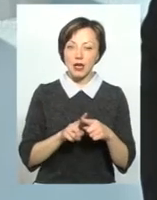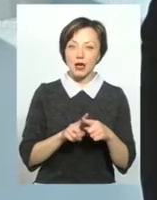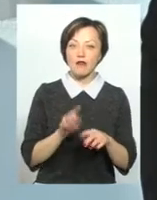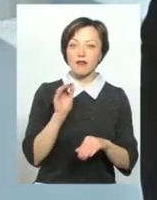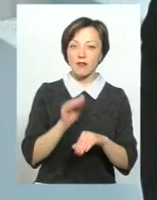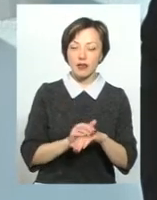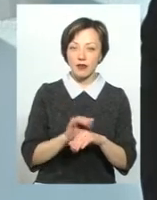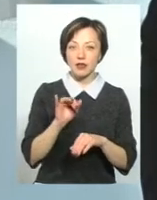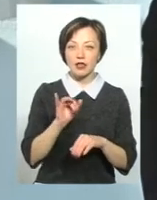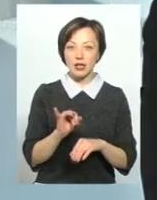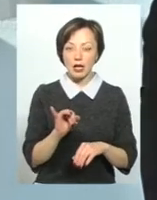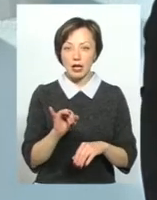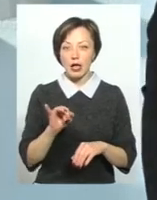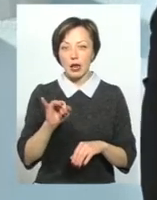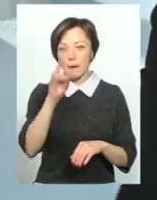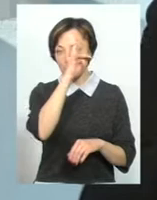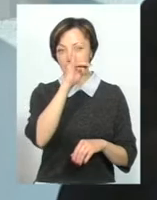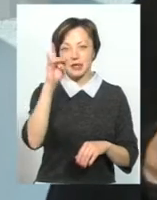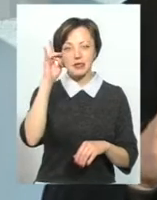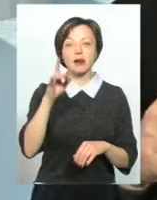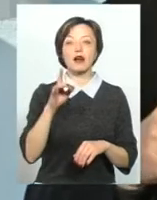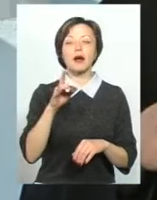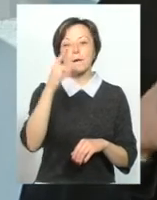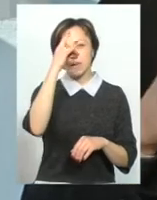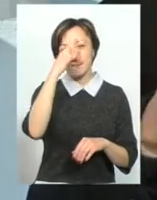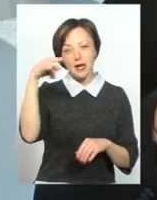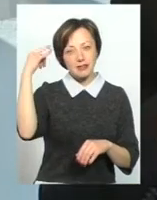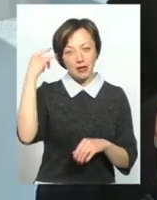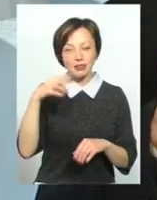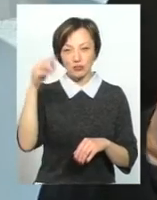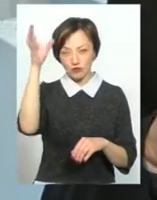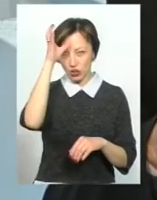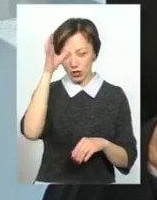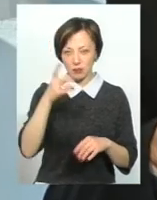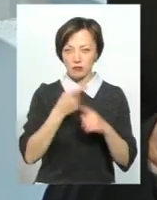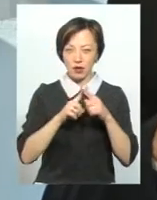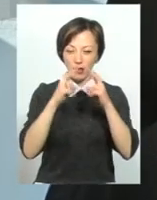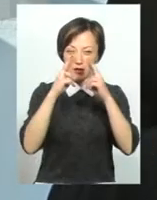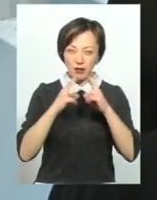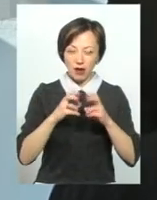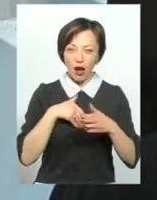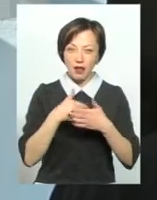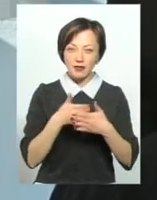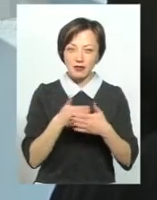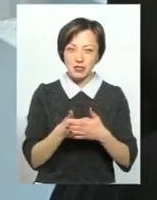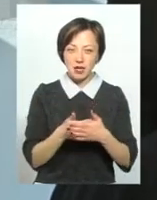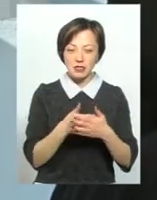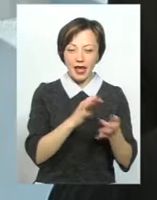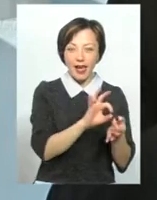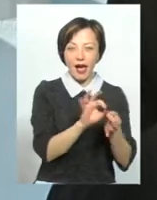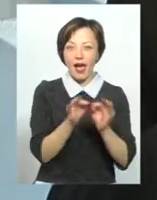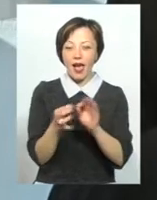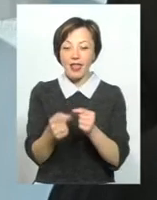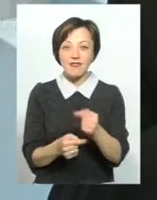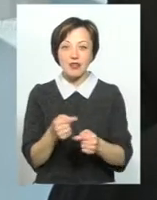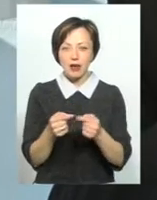і мексиканські вчені підтверджували, що дійсно завдяки активізації певних генів іде активізація їх,